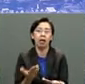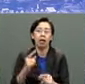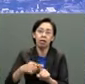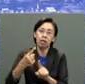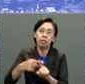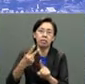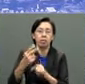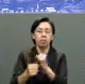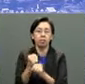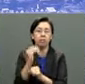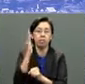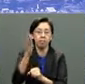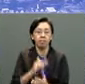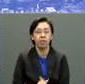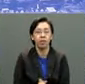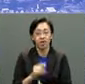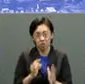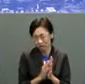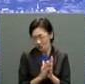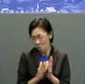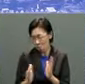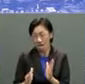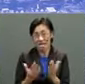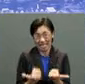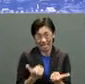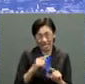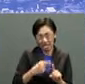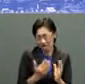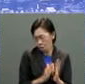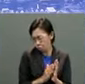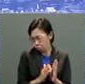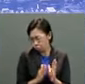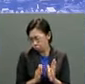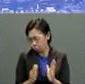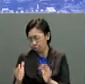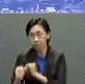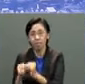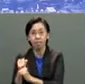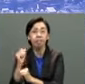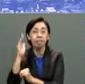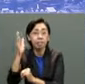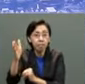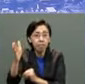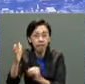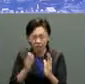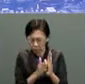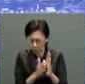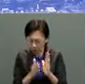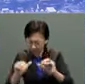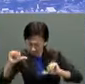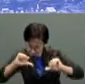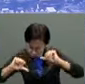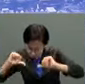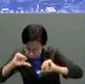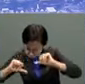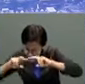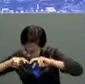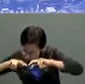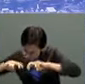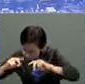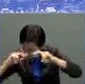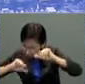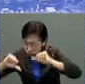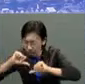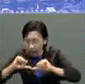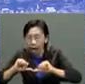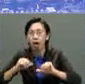ก็คือเราต้องใช้เวลาระหว่างตรงนี้ถึงต้นปีหน้านั้นในการที่จะควบคุมโรคได้คือควบคุม